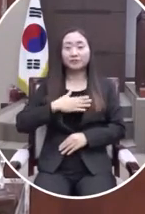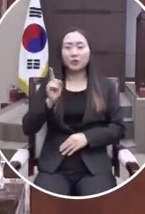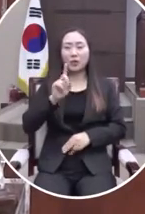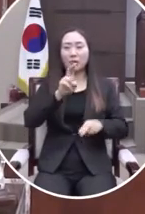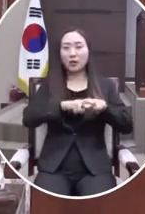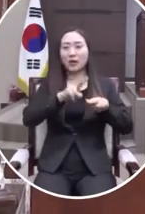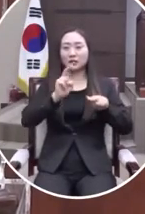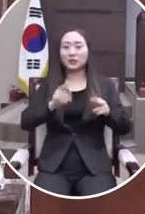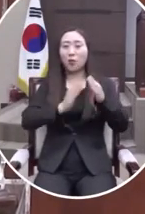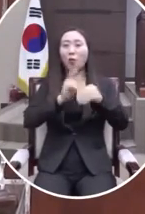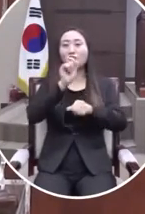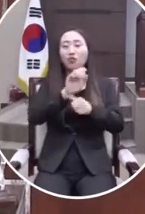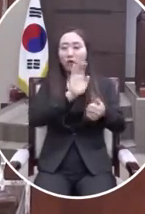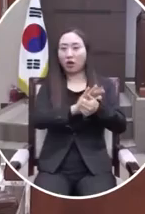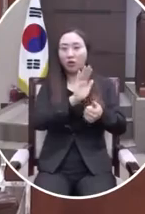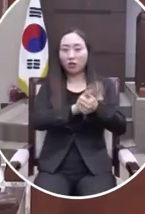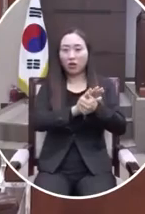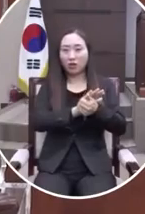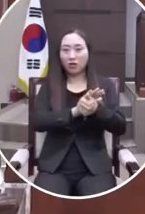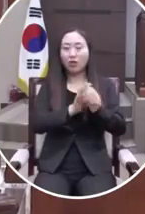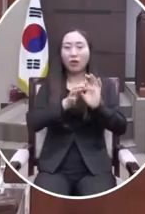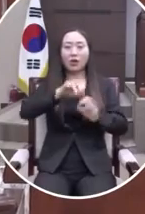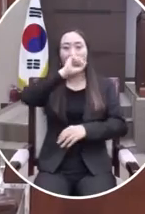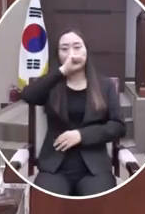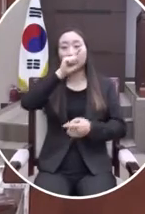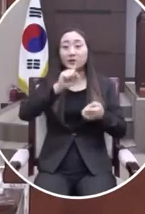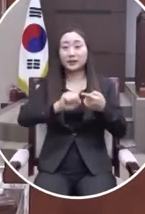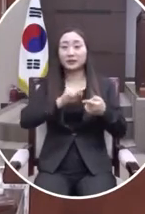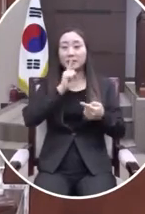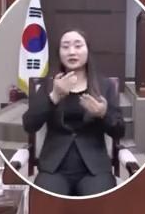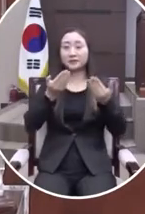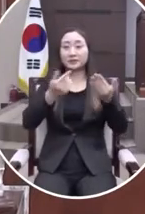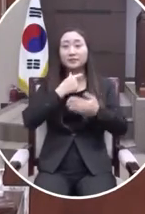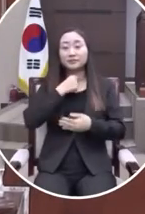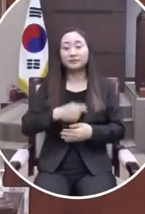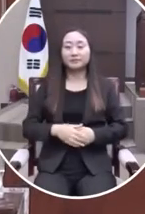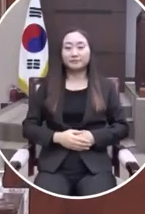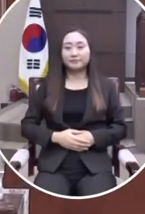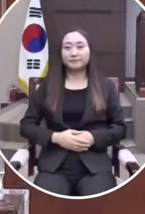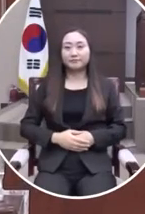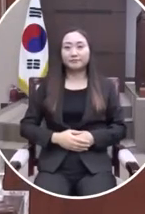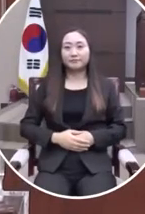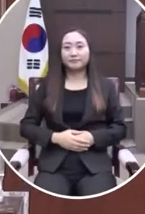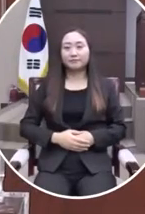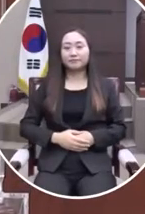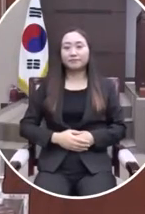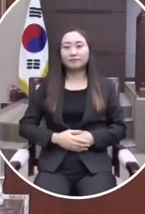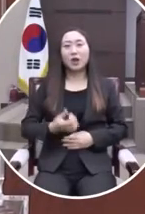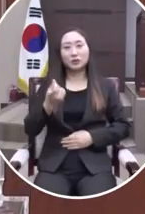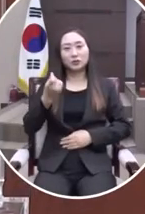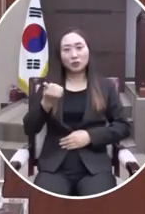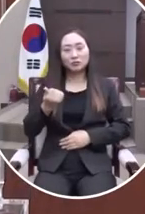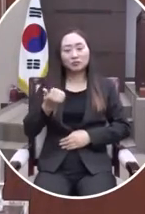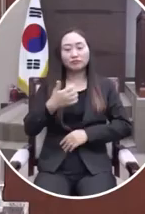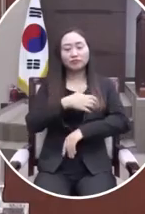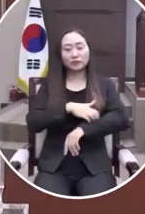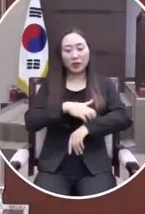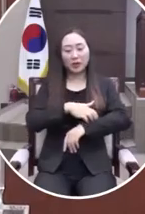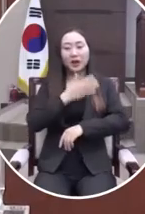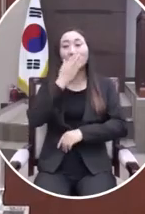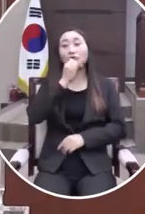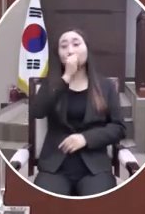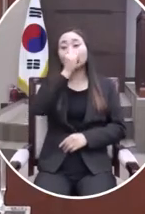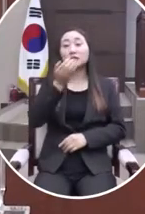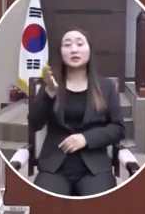퇴직 공무원 격려와 관련한 예산에 대해 이야기를 나누고자 합니다. 조금은 불편한